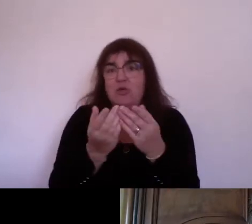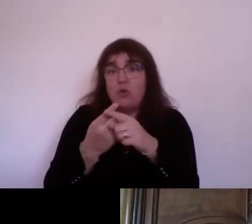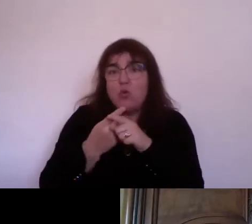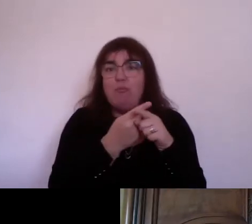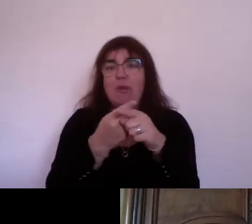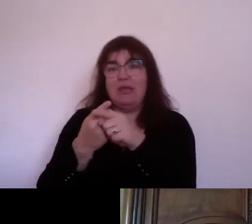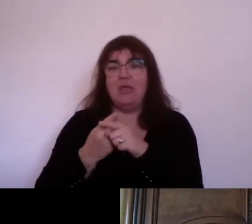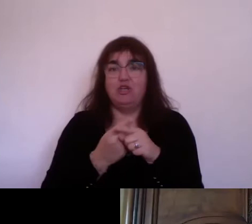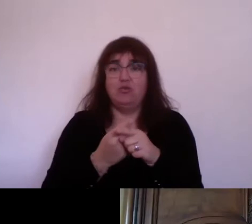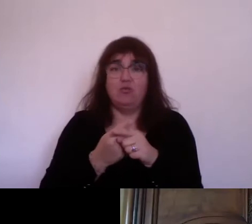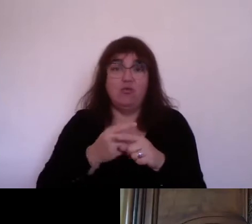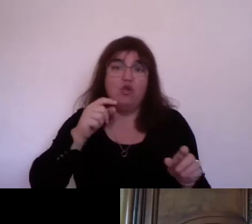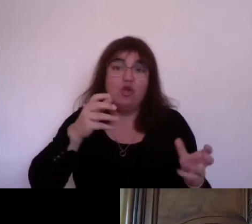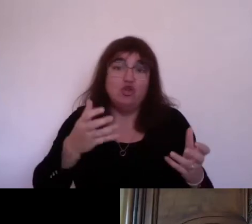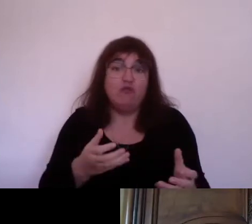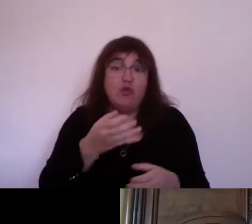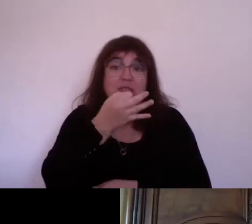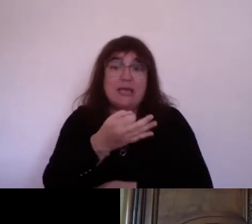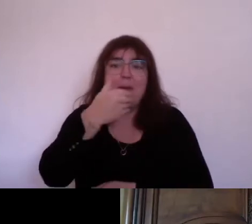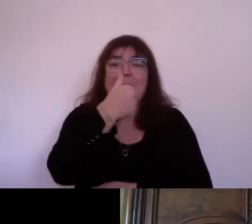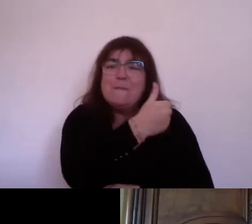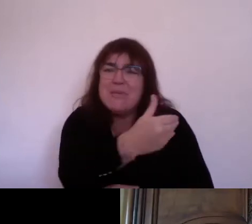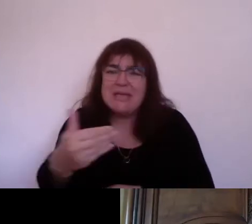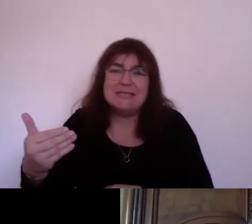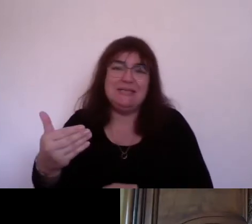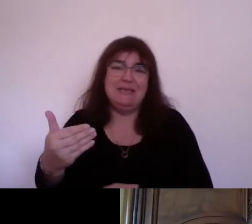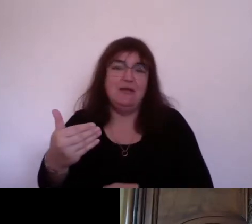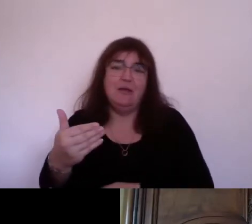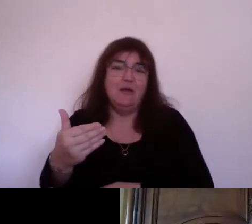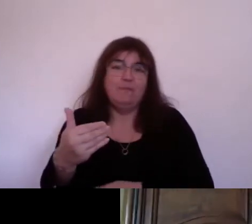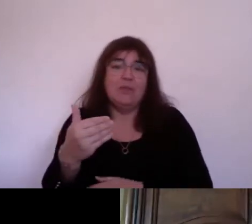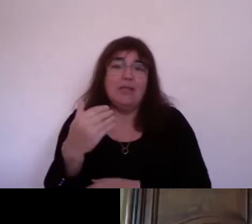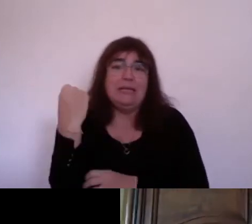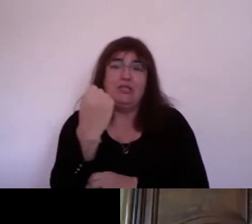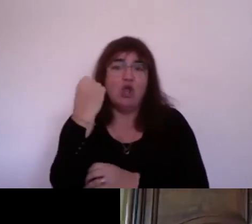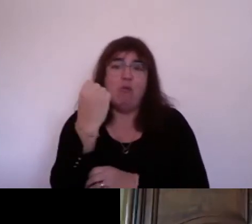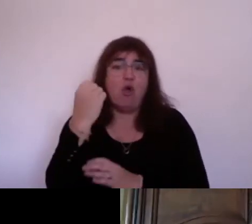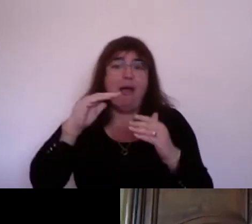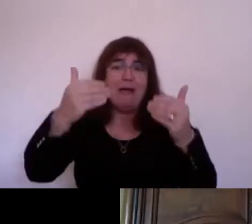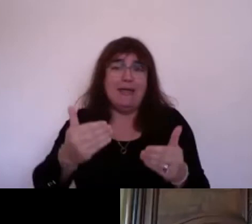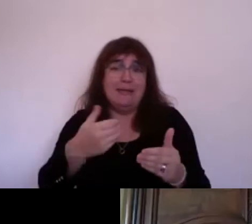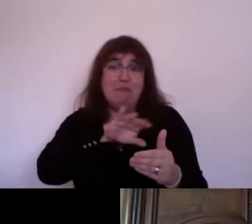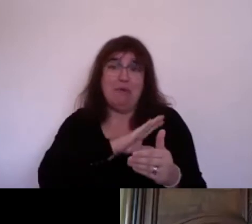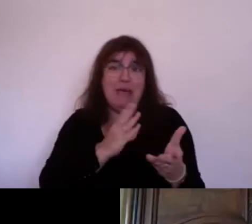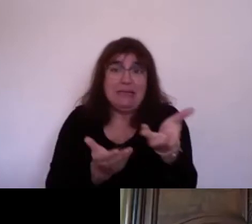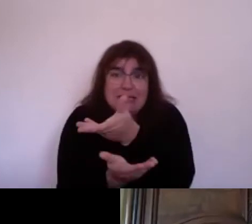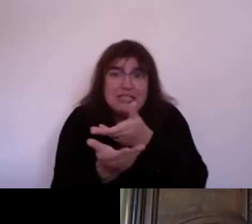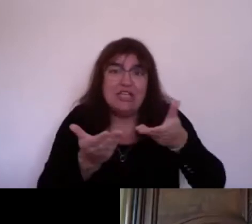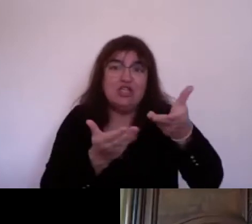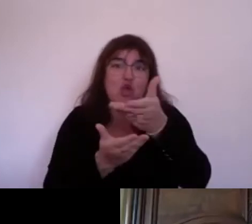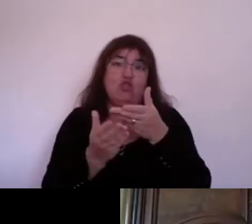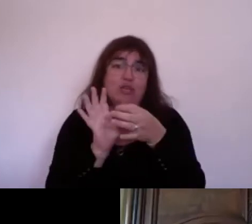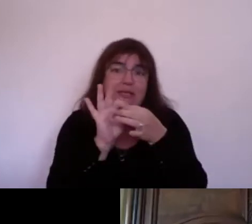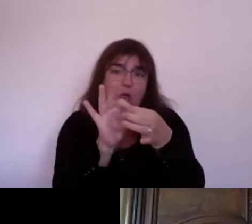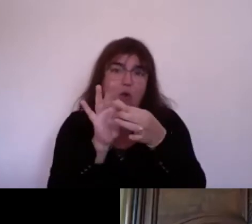tous d'avoir permis de rompre cet isolement pendant ce confinement et surtout d'égayer notre